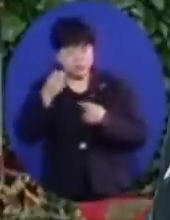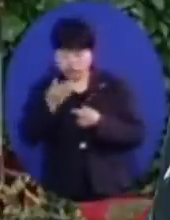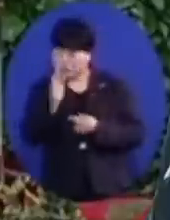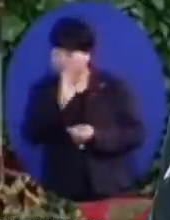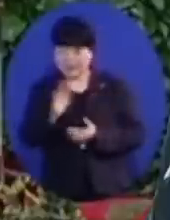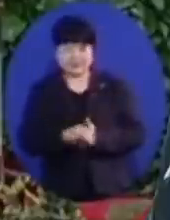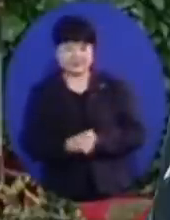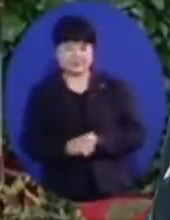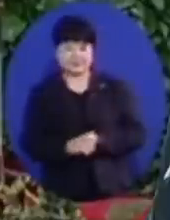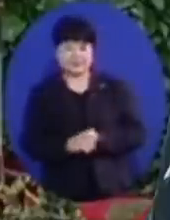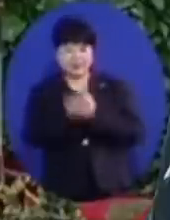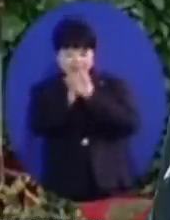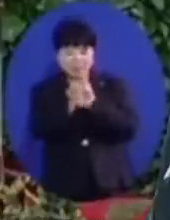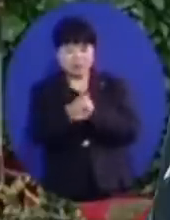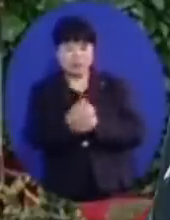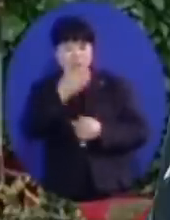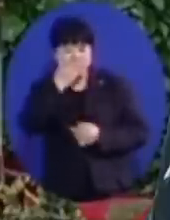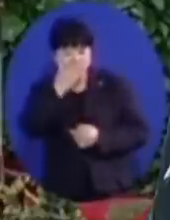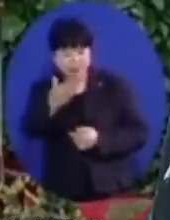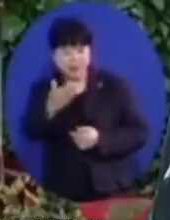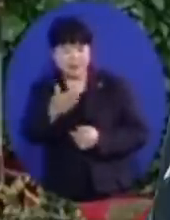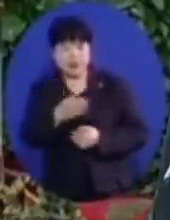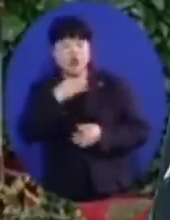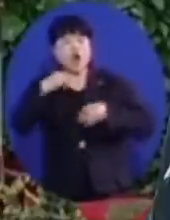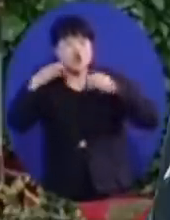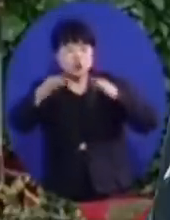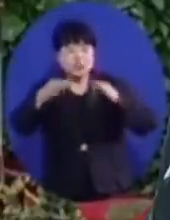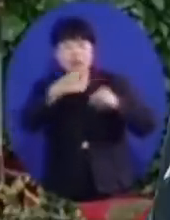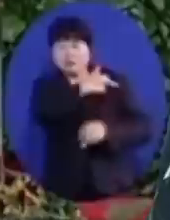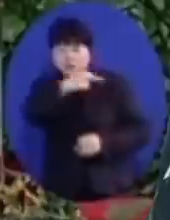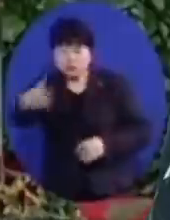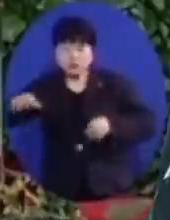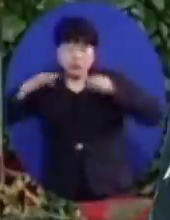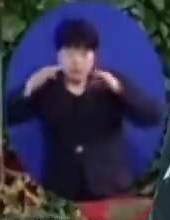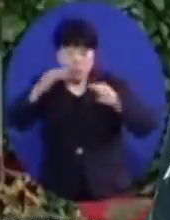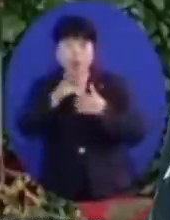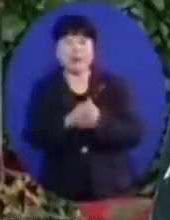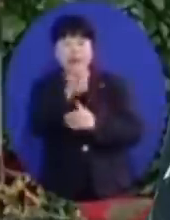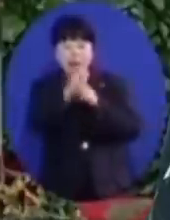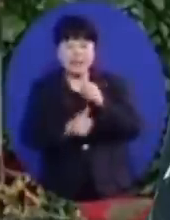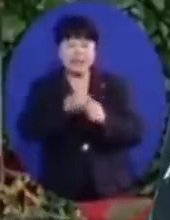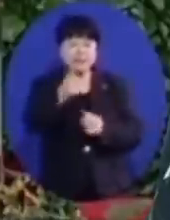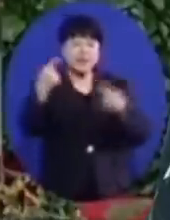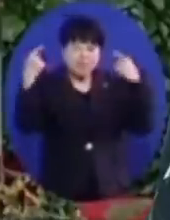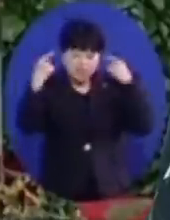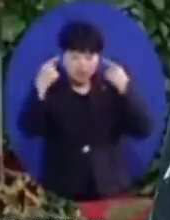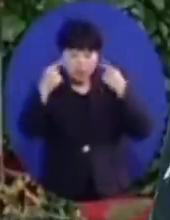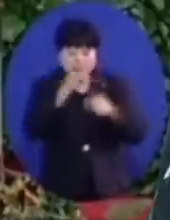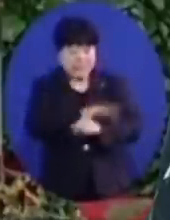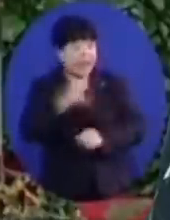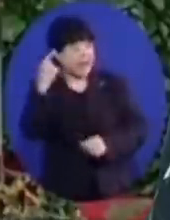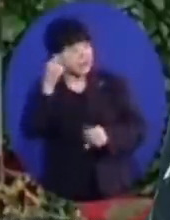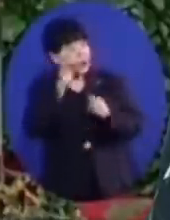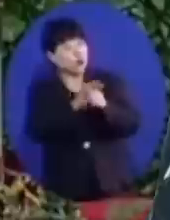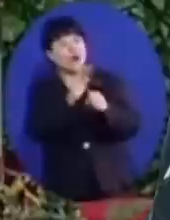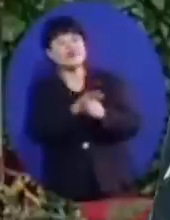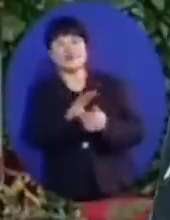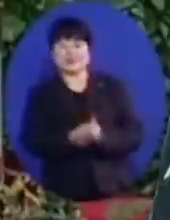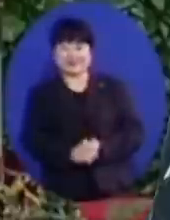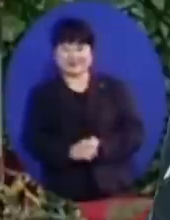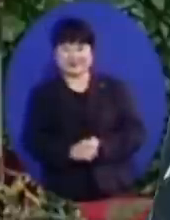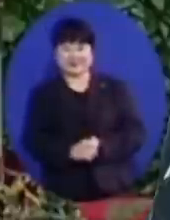것입니다 기도도 할 수만 있으면 소리 내어서 기도를 하면 하나님이 저 잘 들으시더라고요 내 경험해